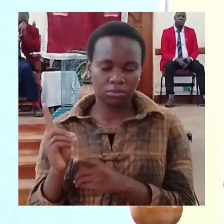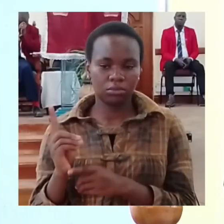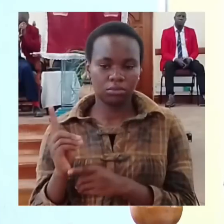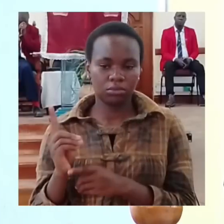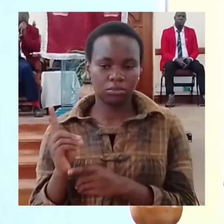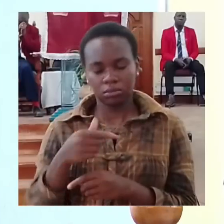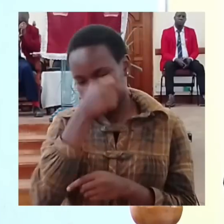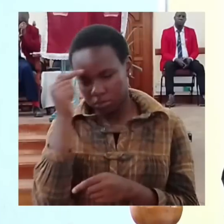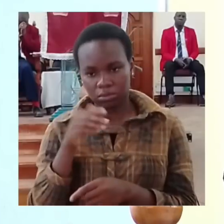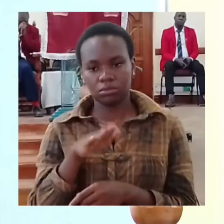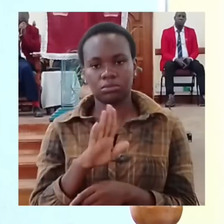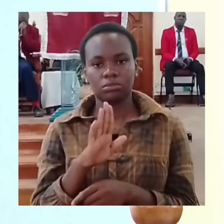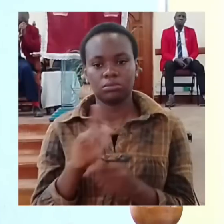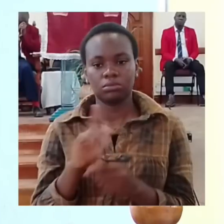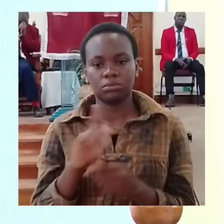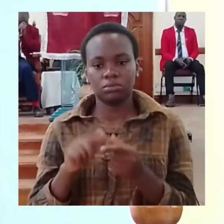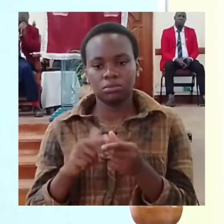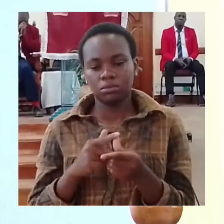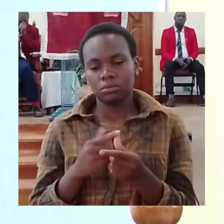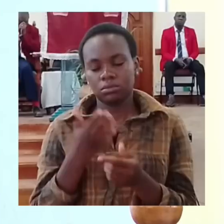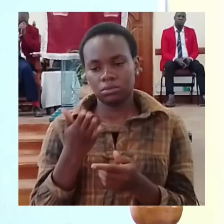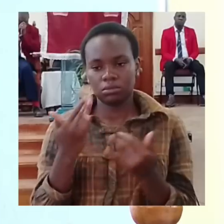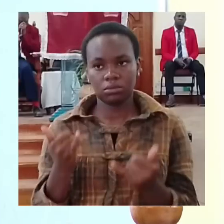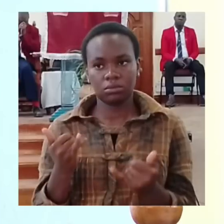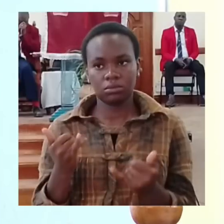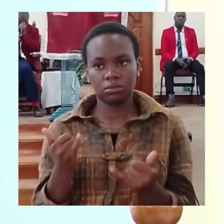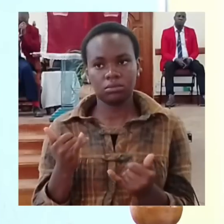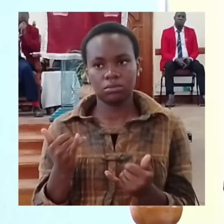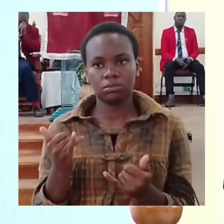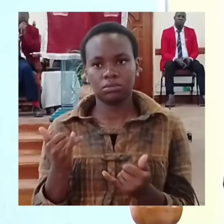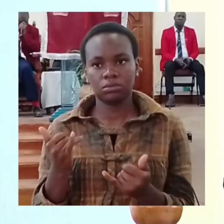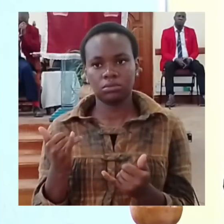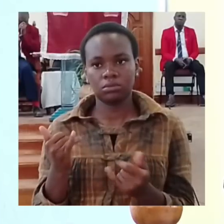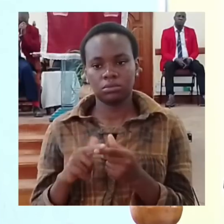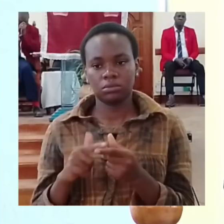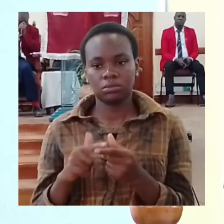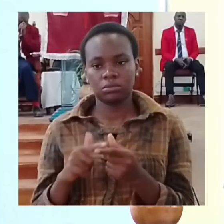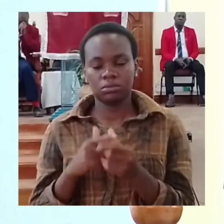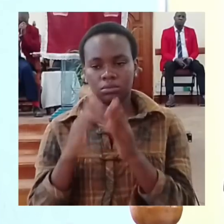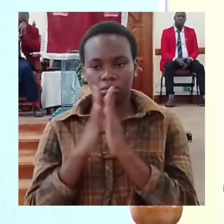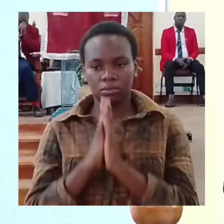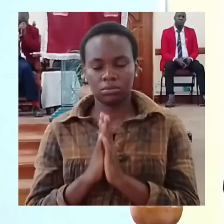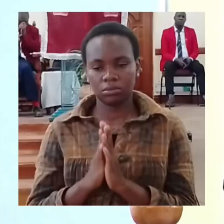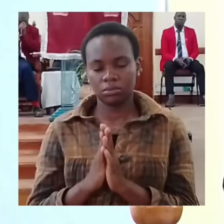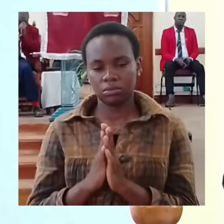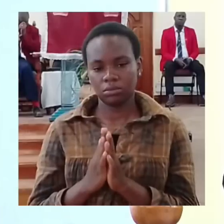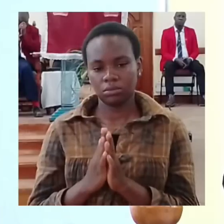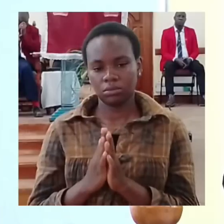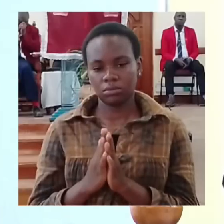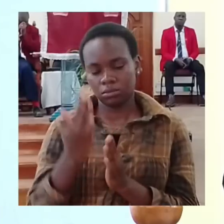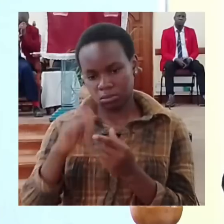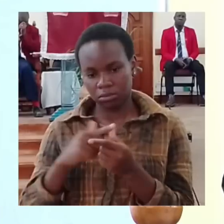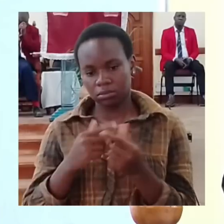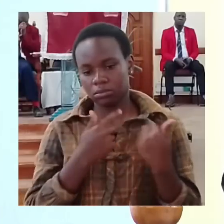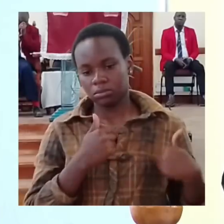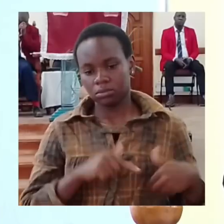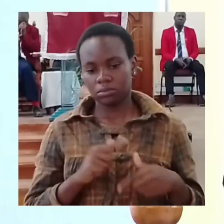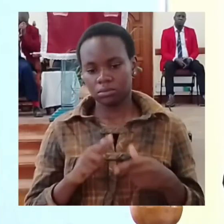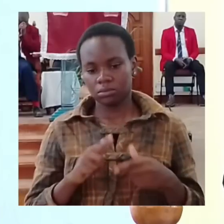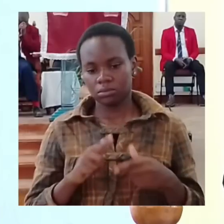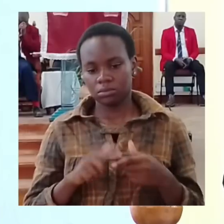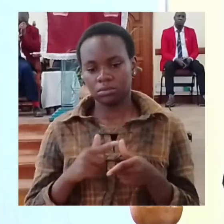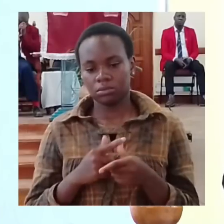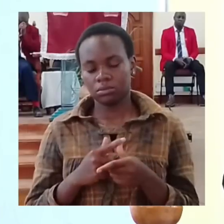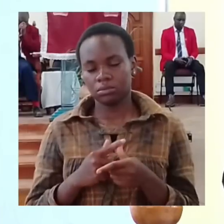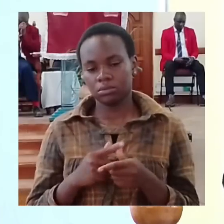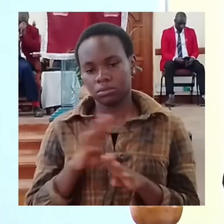waku. Mwathani mwega, tuguka mbere yaku Ngai tukihoya twinyihitie, tuhe ngoro ya